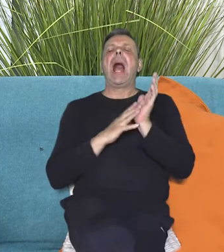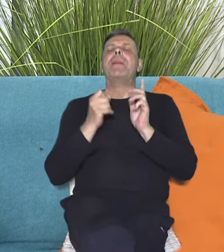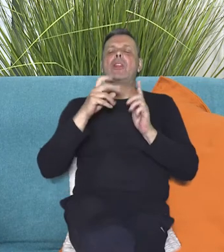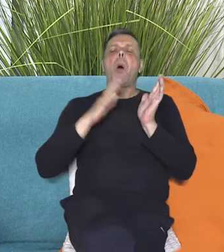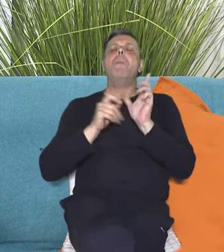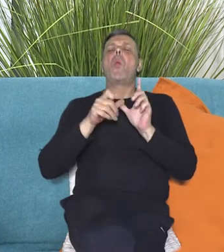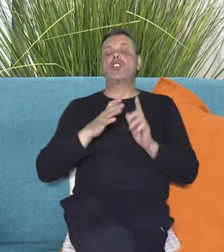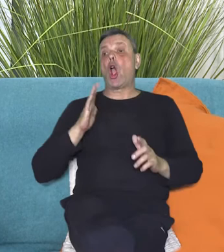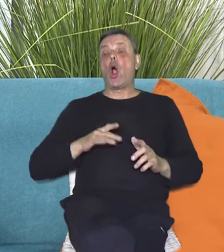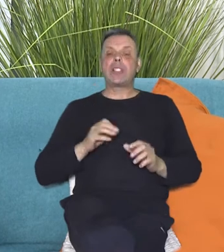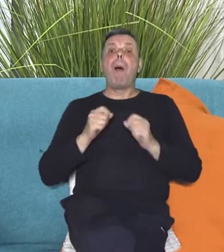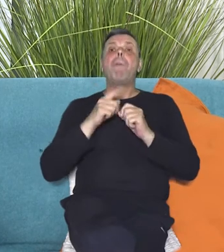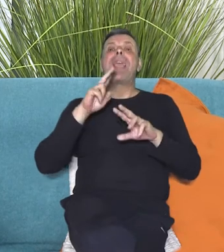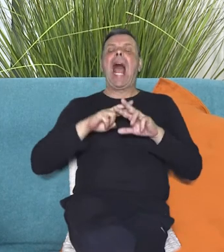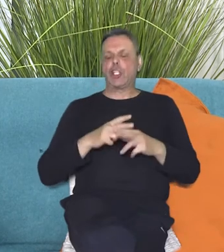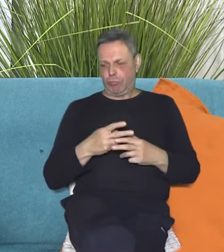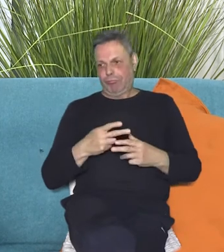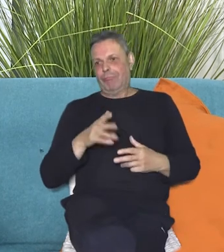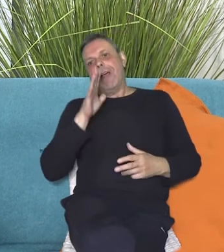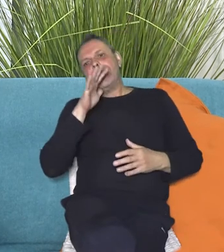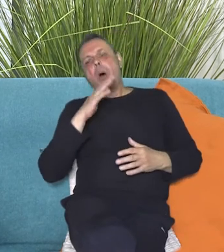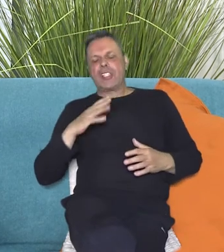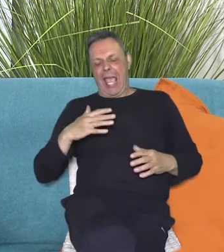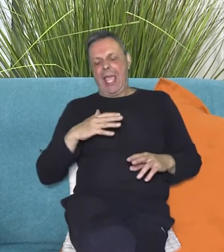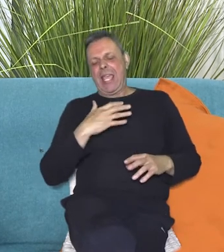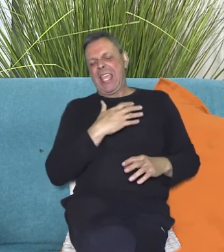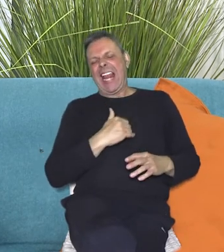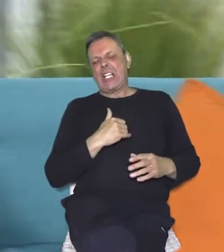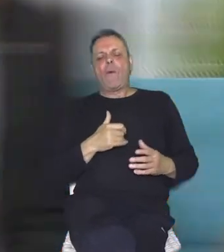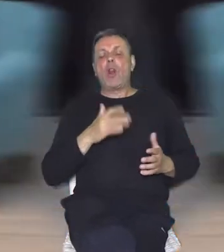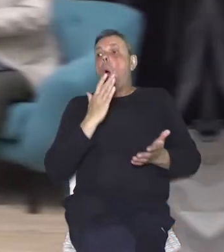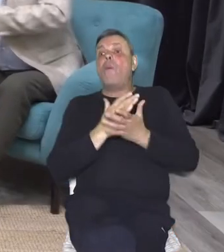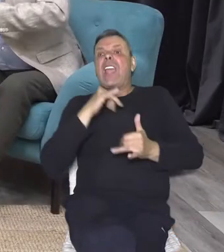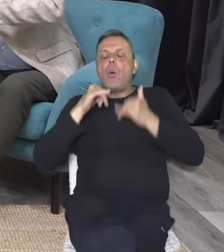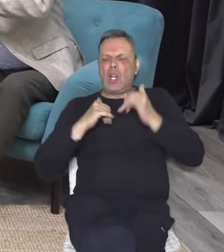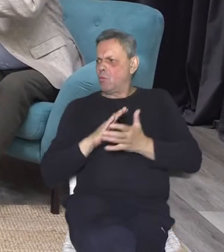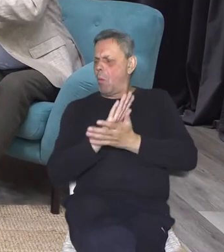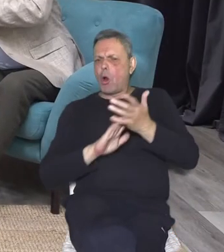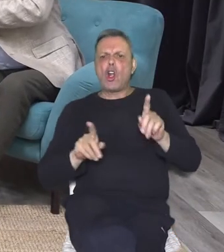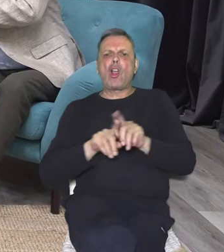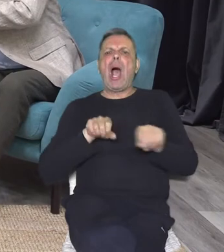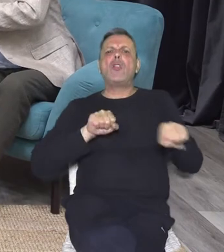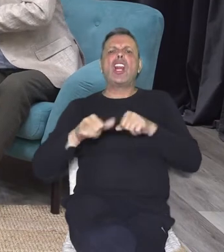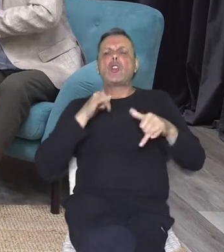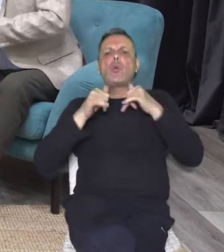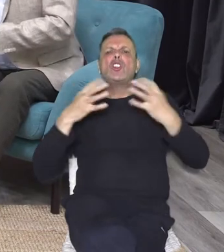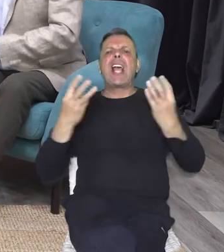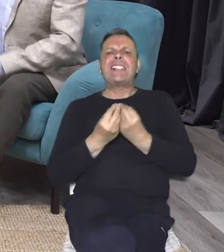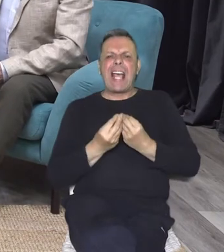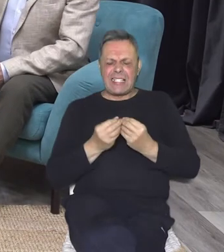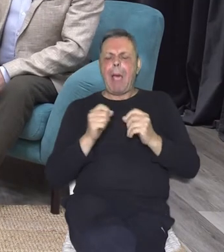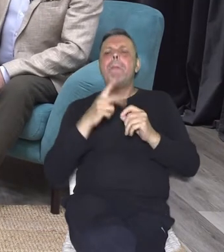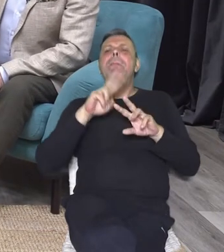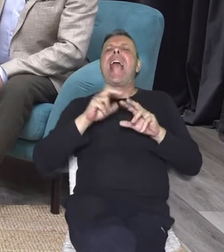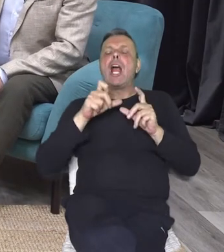Amarildo Mulić, gost iz Bihaća, lijepog grada iz susjedne Bosne i Hercegovine, oduvijek je u turizmu. Započeo je kao direktor